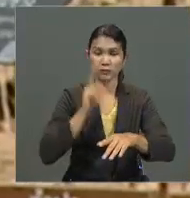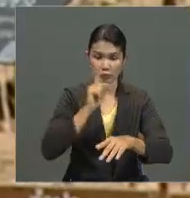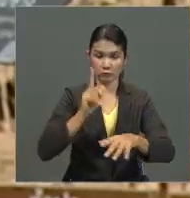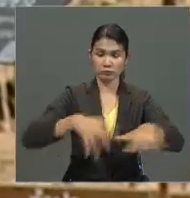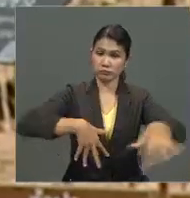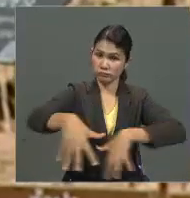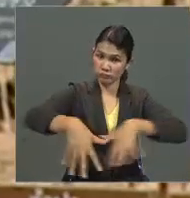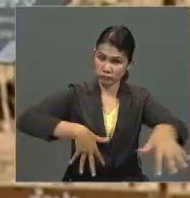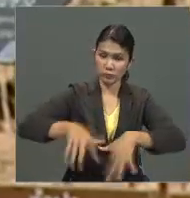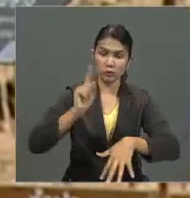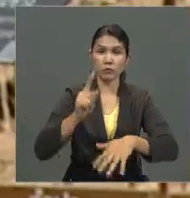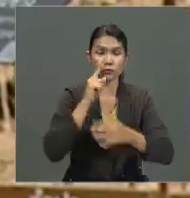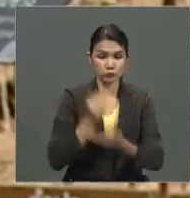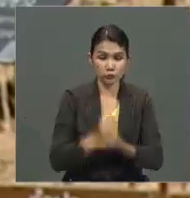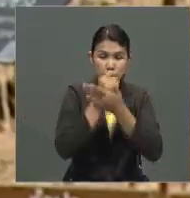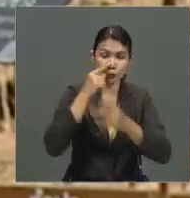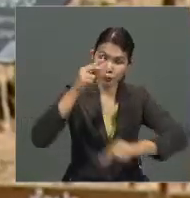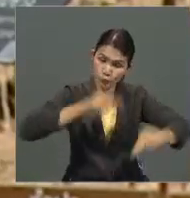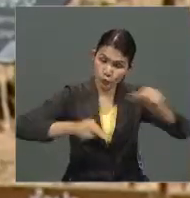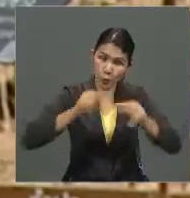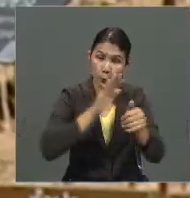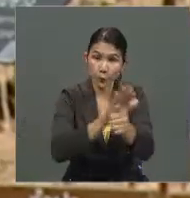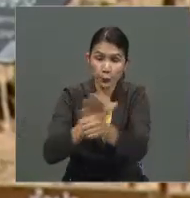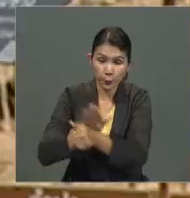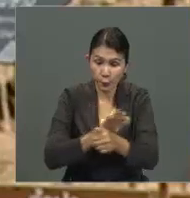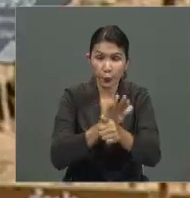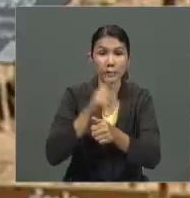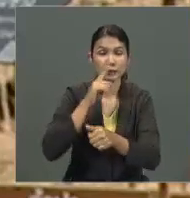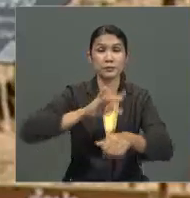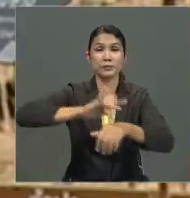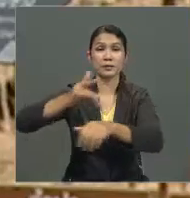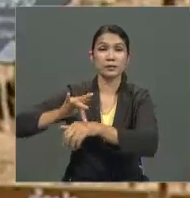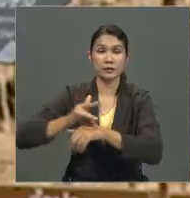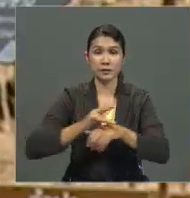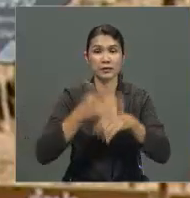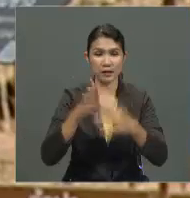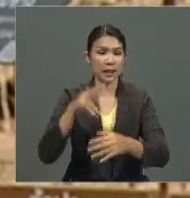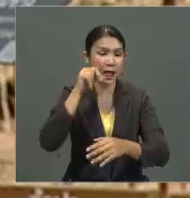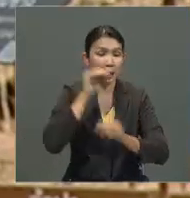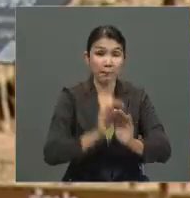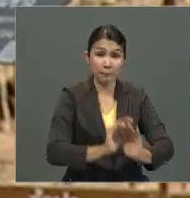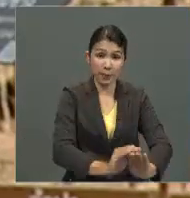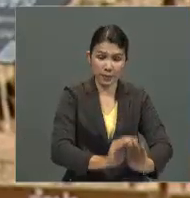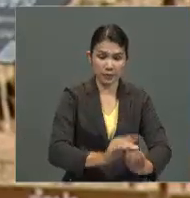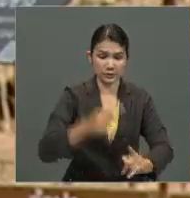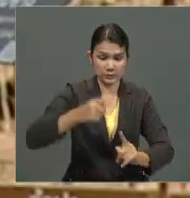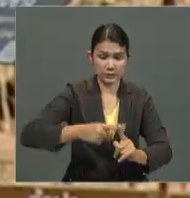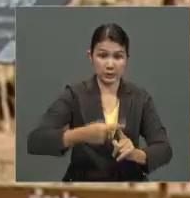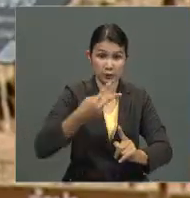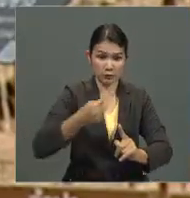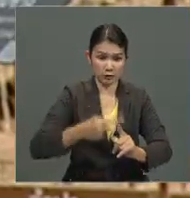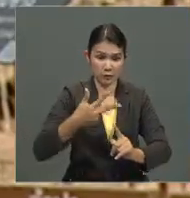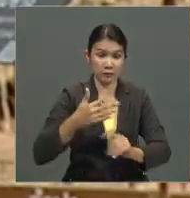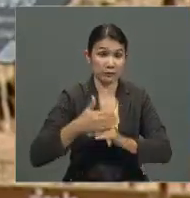ทุกคนนั้นร่วมกันอนุรักษ์ทรัพยากรธรรมชาติในพื้นที่ให้ดีที่สุดรวมถึงเรื่องของการกักเก็บน้ำซึ่ง 2-3 เดือนจากนี้ในช่วงฤดูฝนครับ